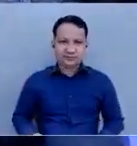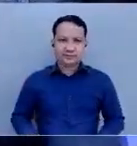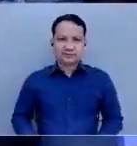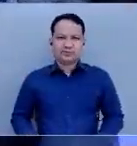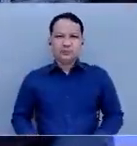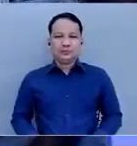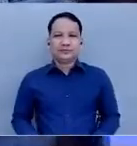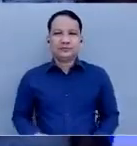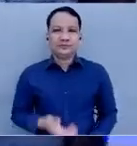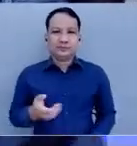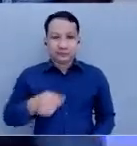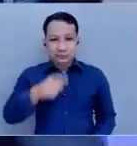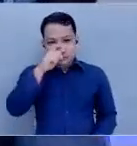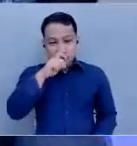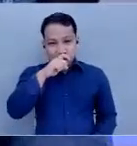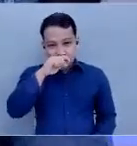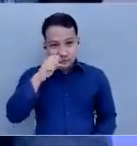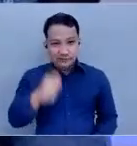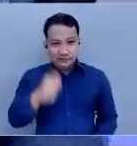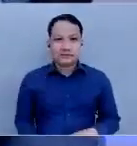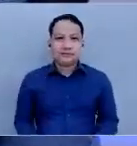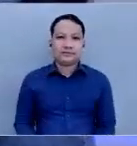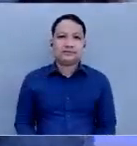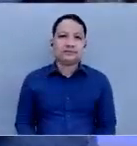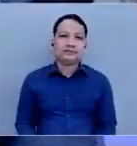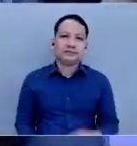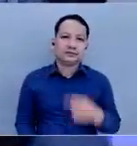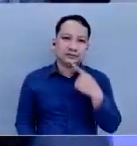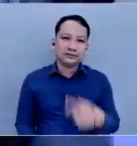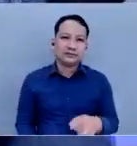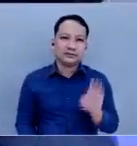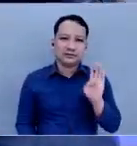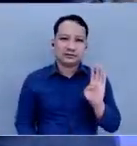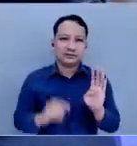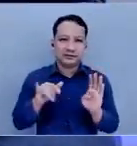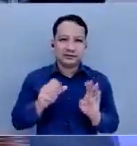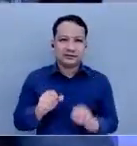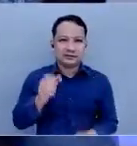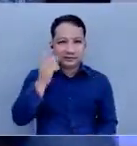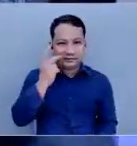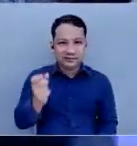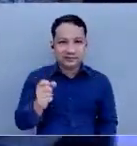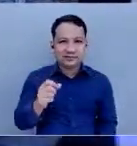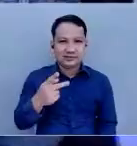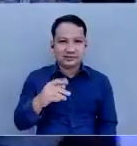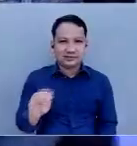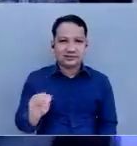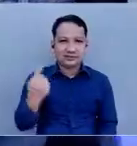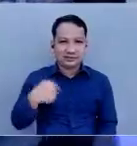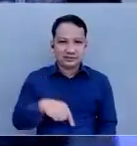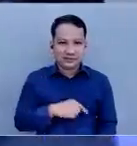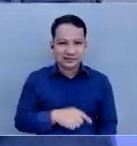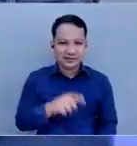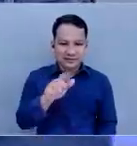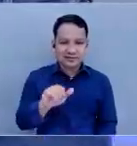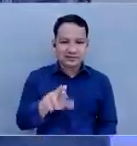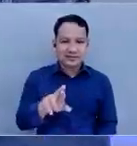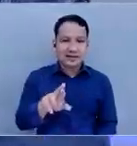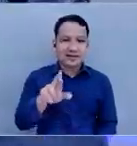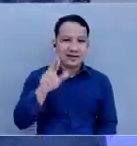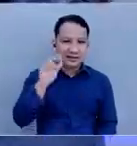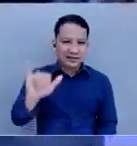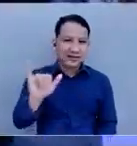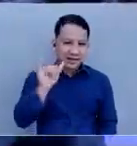yung age nyo? We are a fly! Hi! I'm Rosher. I'm Jelu. I'm Krista. I'm Kim, and we are... Yara! I'm